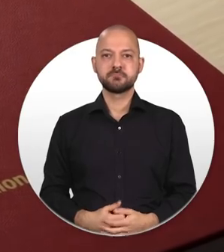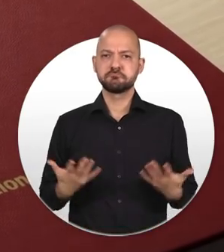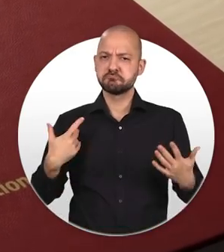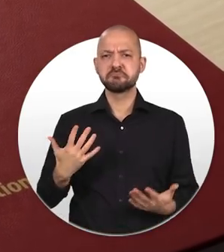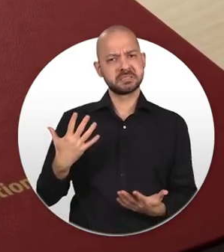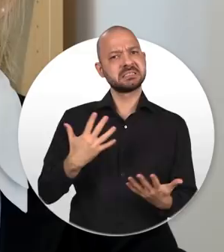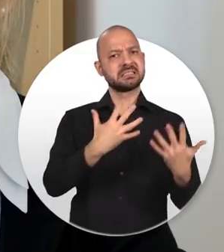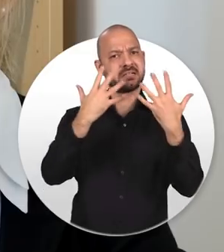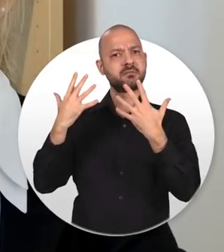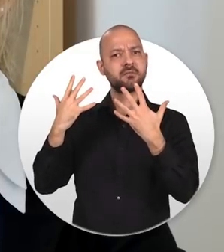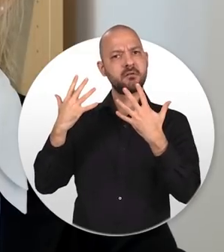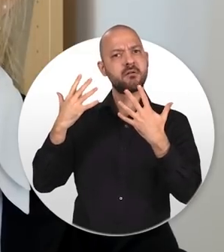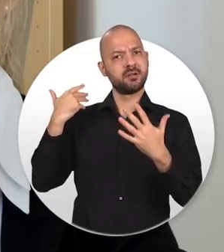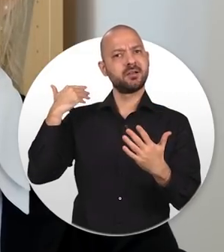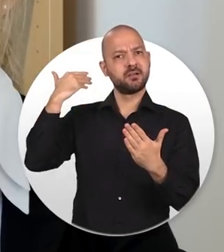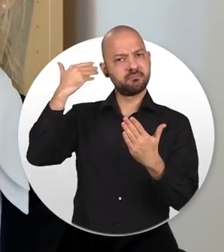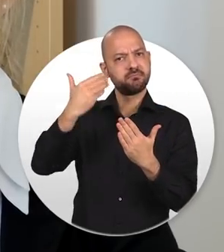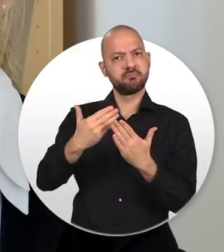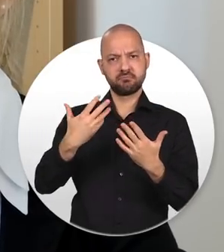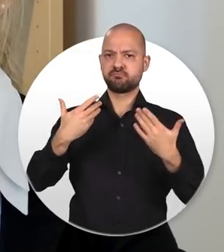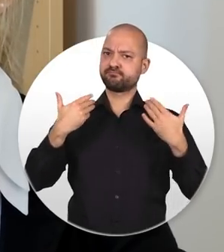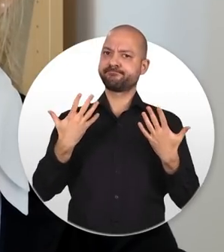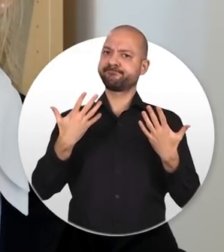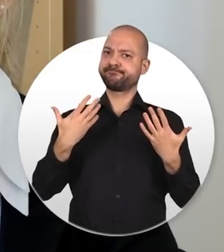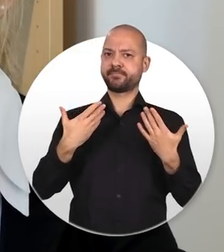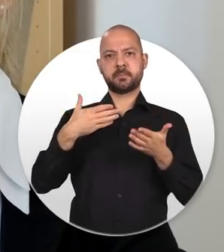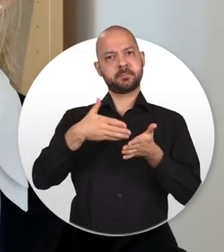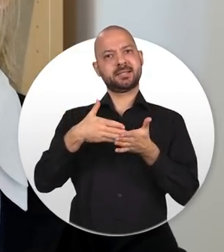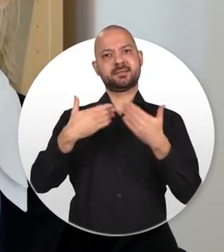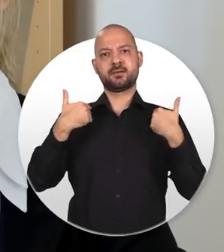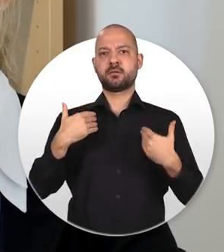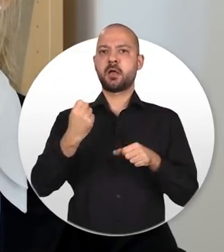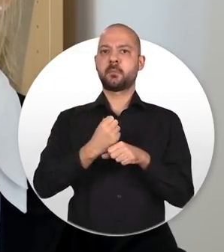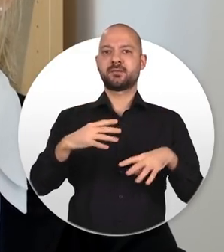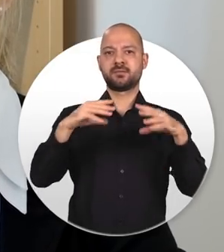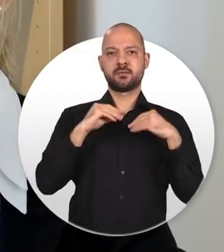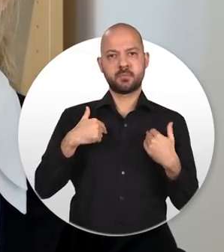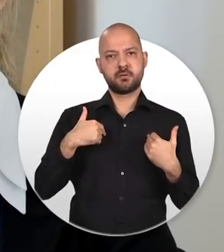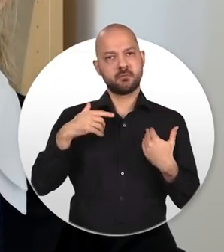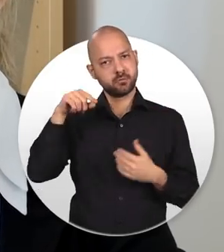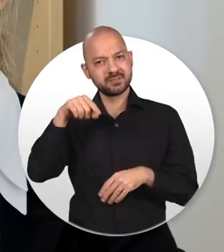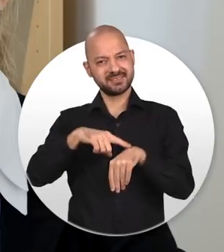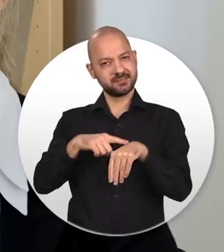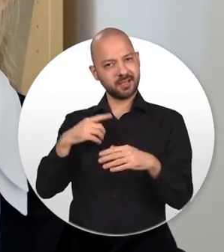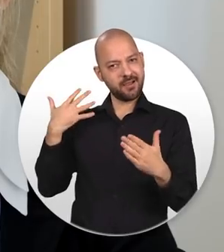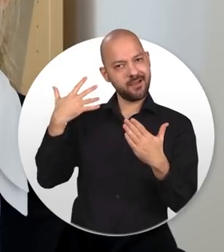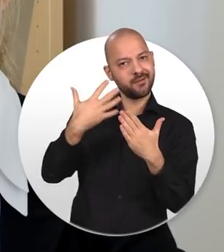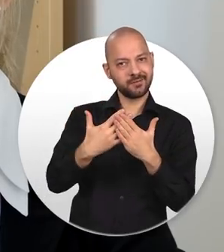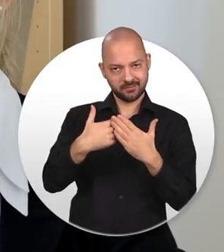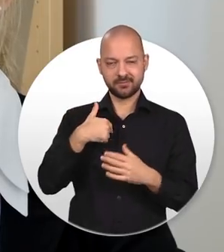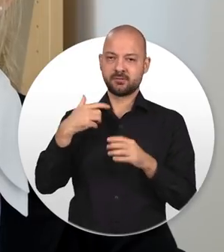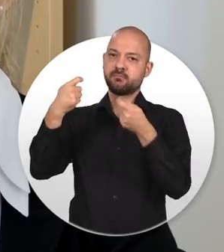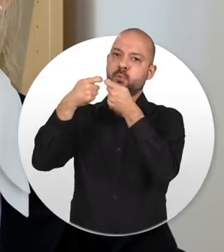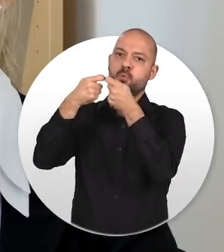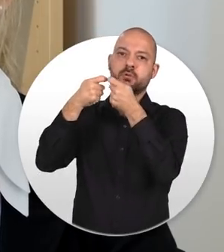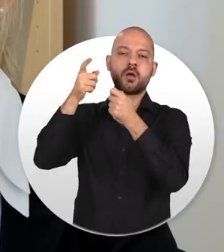Ich habe schon seit ungefähr 10 Jahren den Statut als Handicapé. An der ganzen Zeit sind wir auch in Kontakt mit